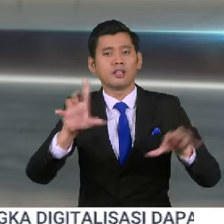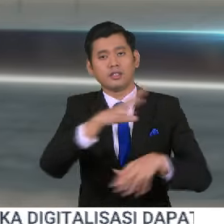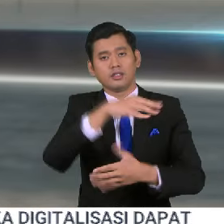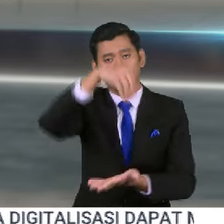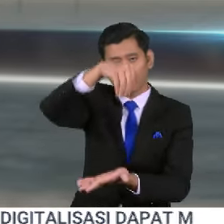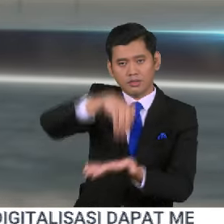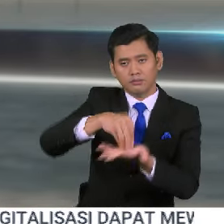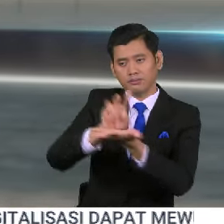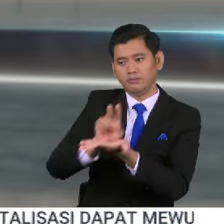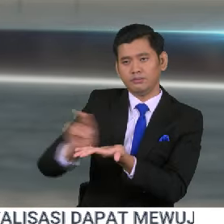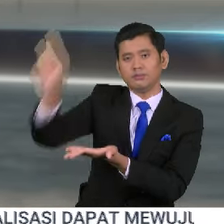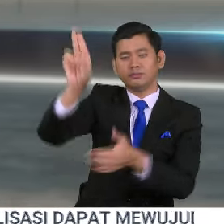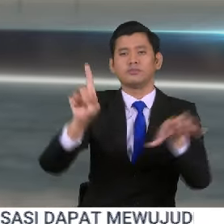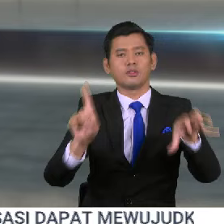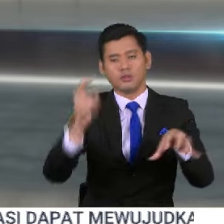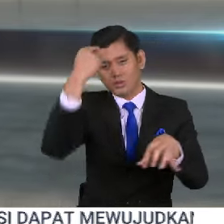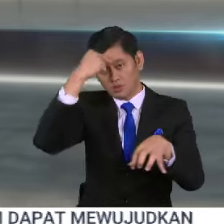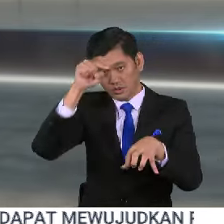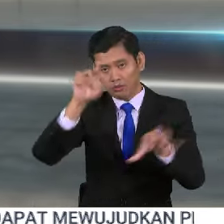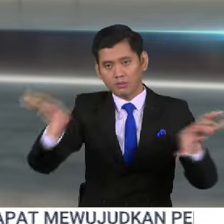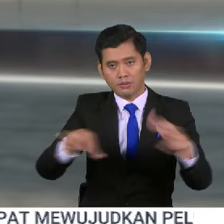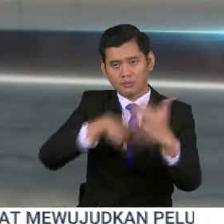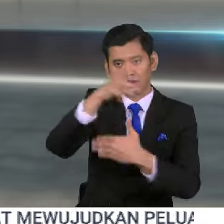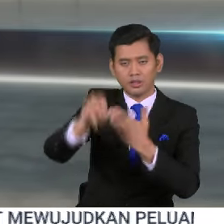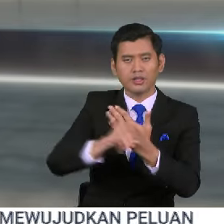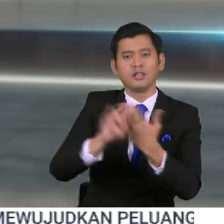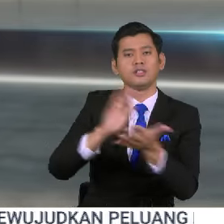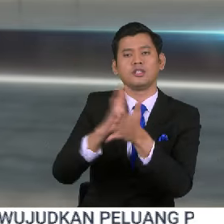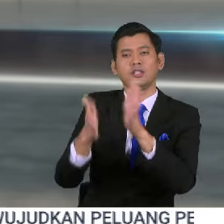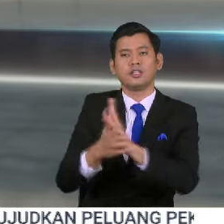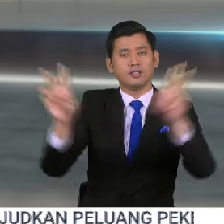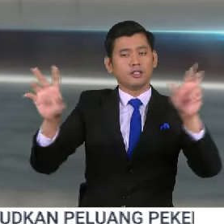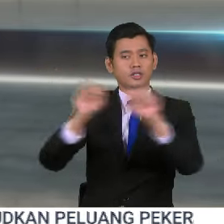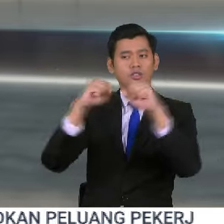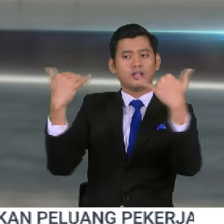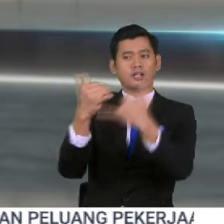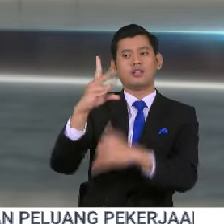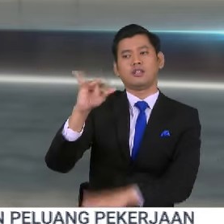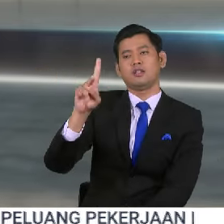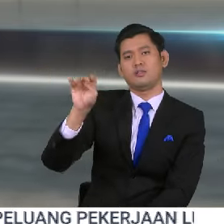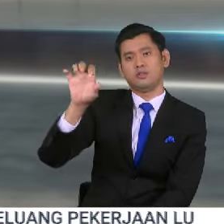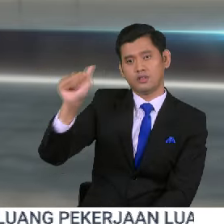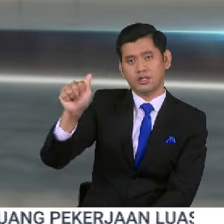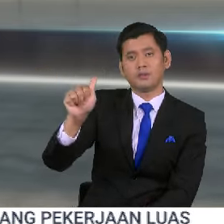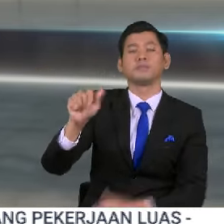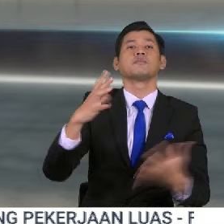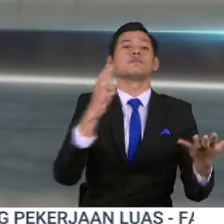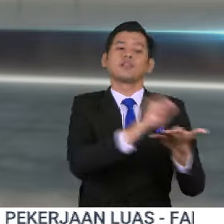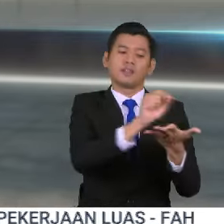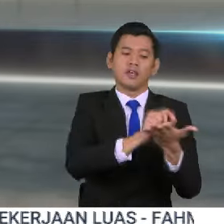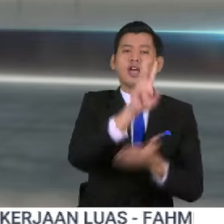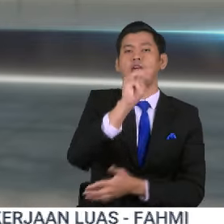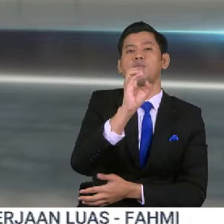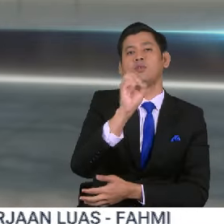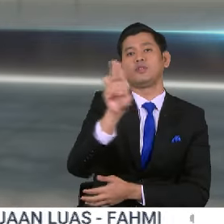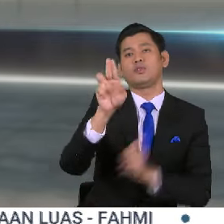Madinah bagi melaksanakan program host tersebut Andalusia travel antuse menandatangani MOU dengan quizal anak